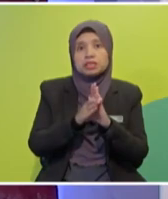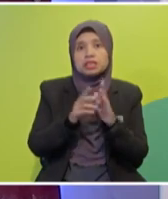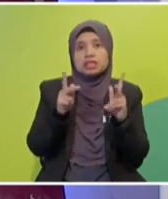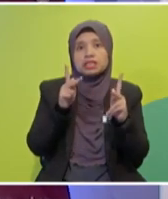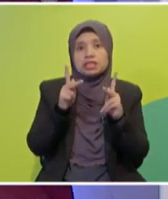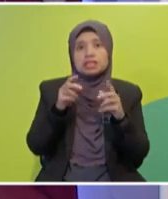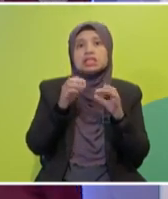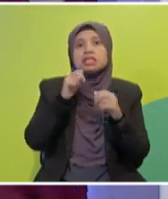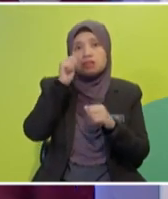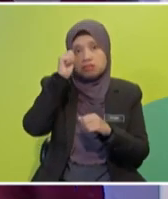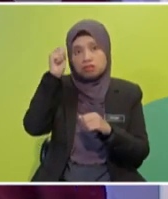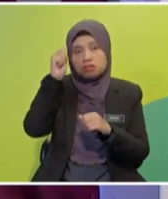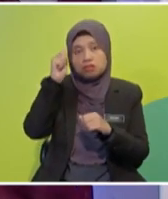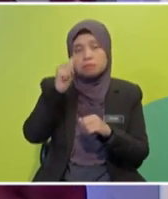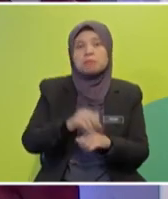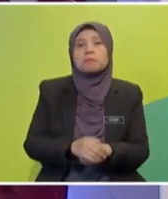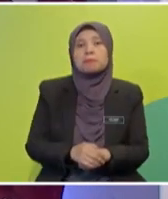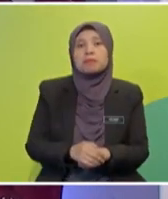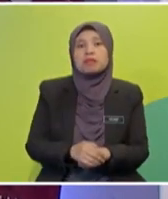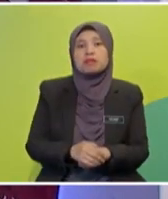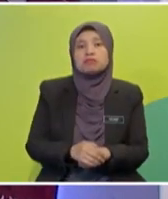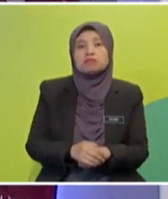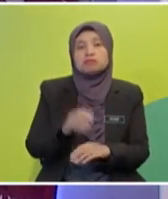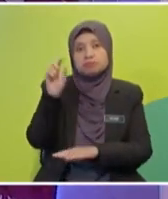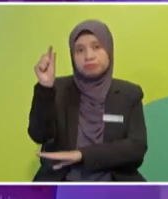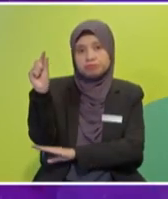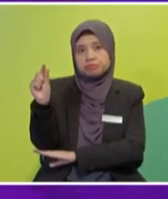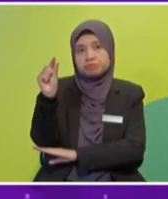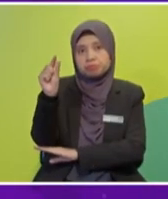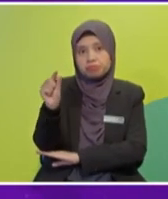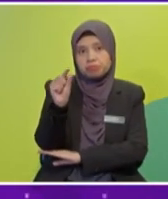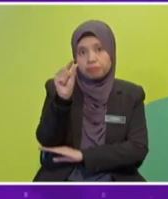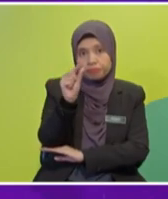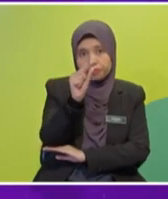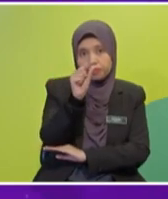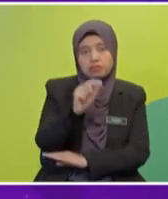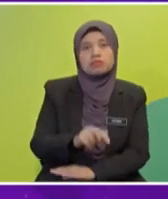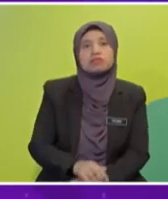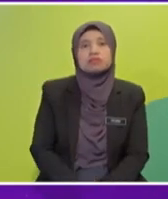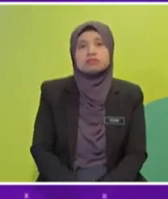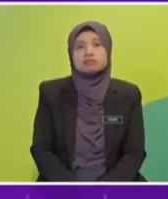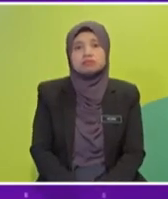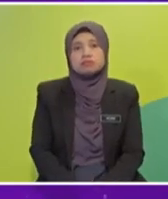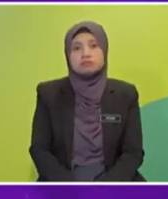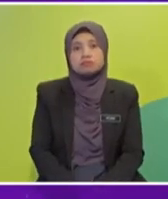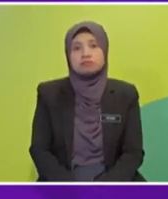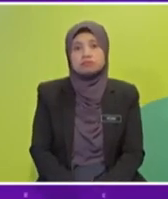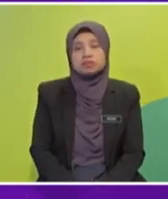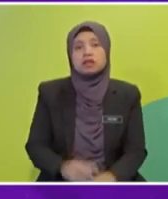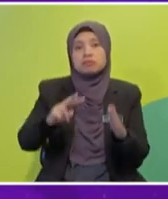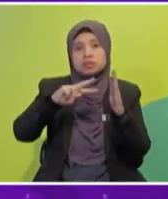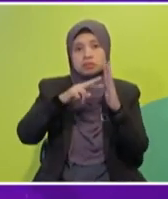6, a'udzubillahi minasyaitonirrajim wa in kuntum junuban fattaharu.